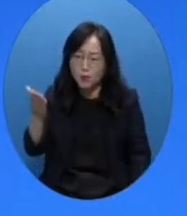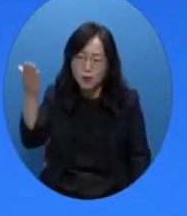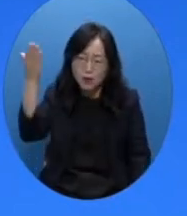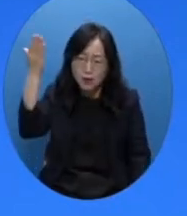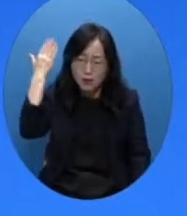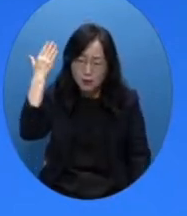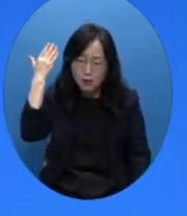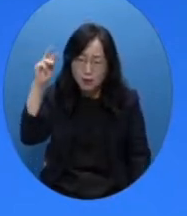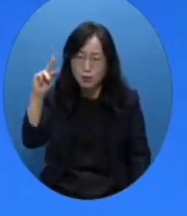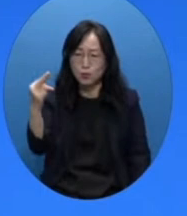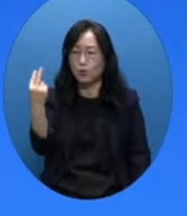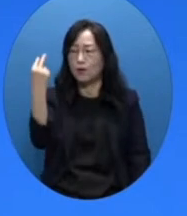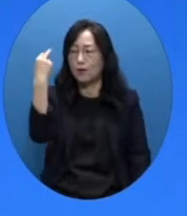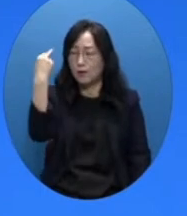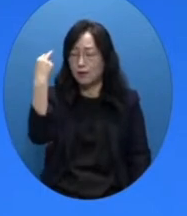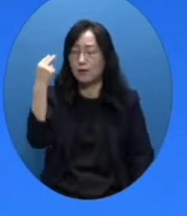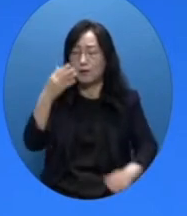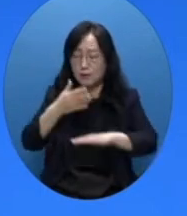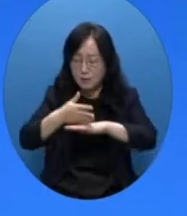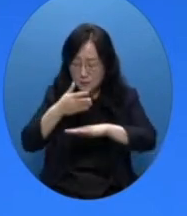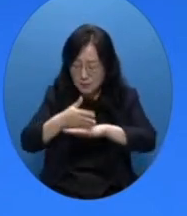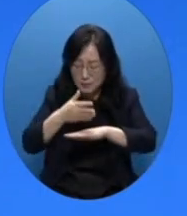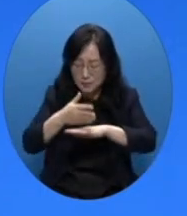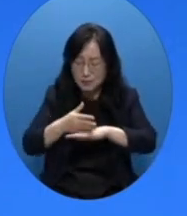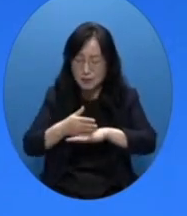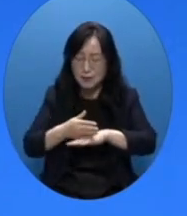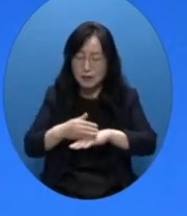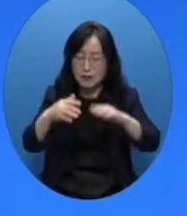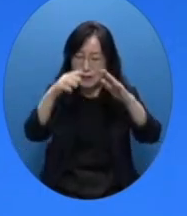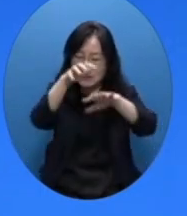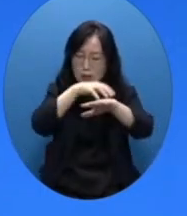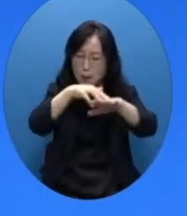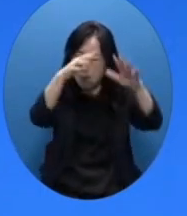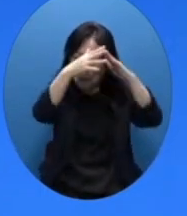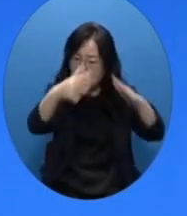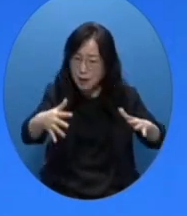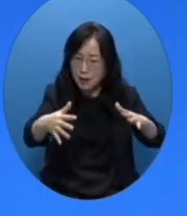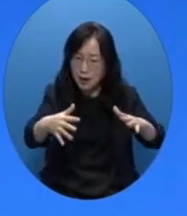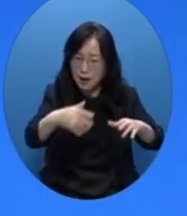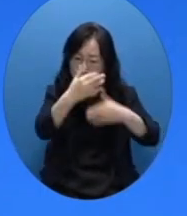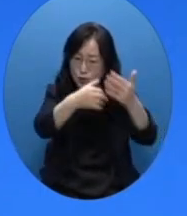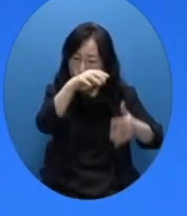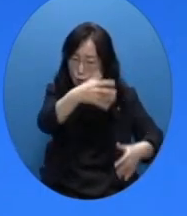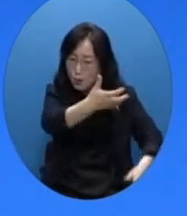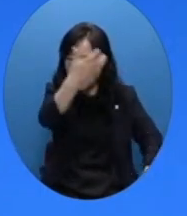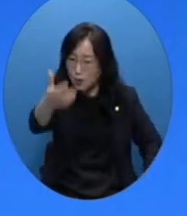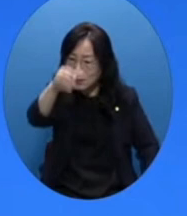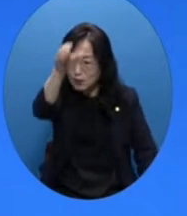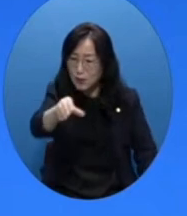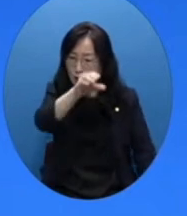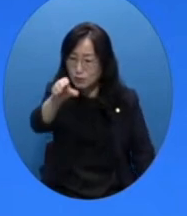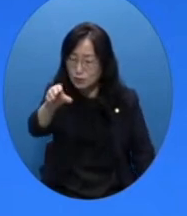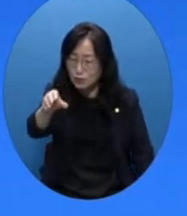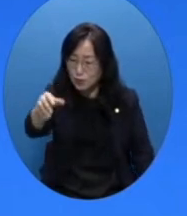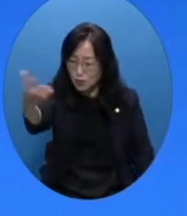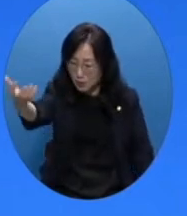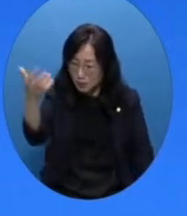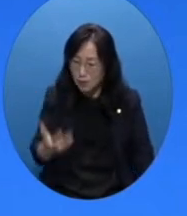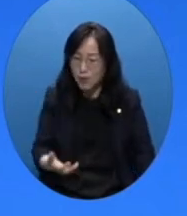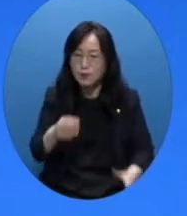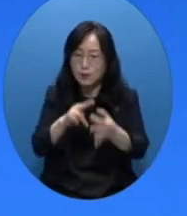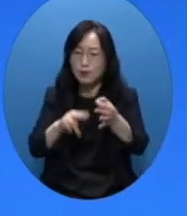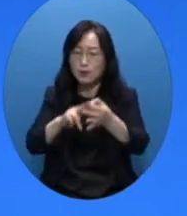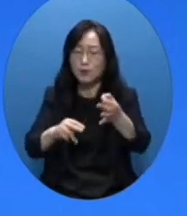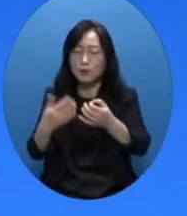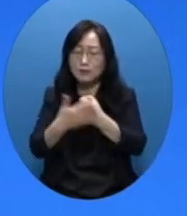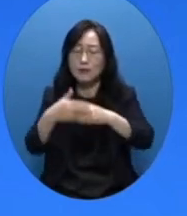돌아보면서 감사해야 됩니다. 하나님 그 천막교회에서 서대문으로 서대문에서 이 여의도로 하나님 인도해 주신 날을